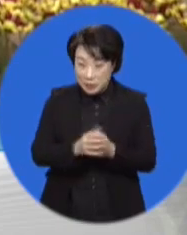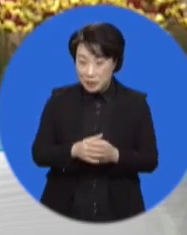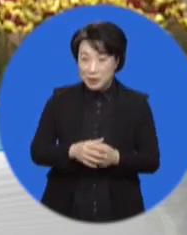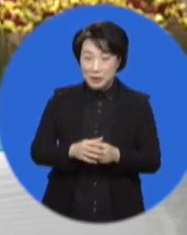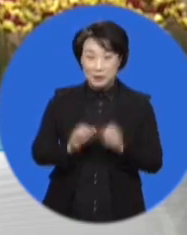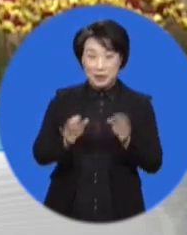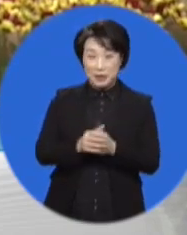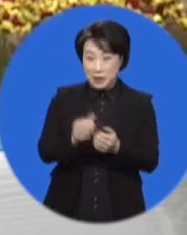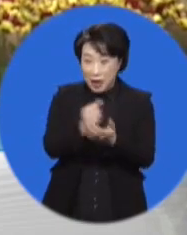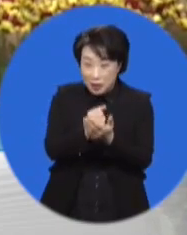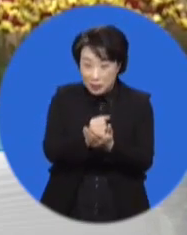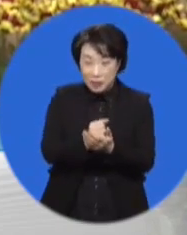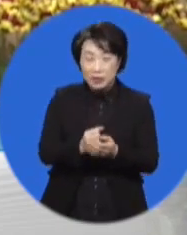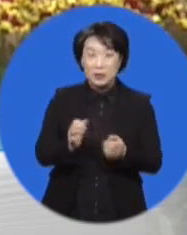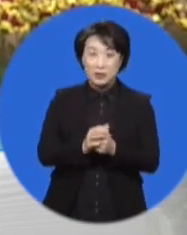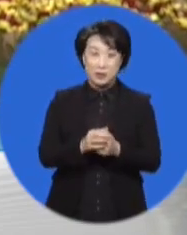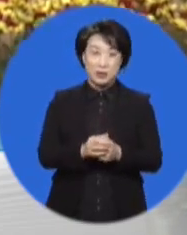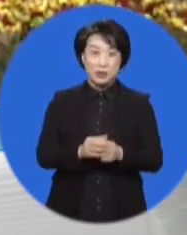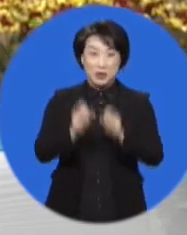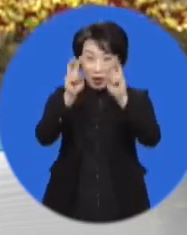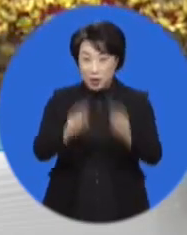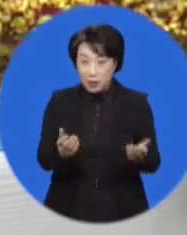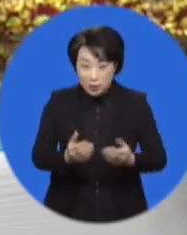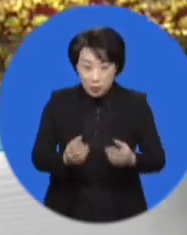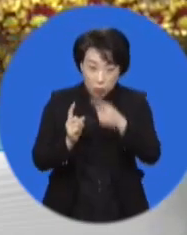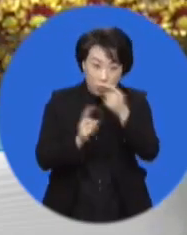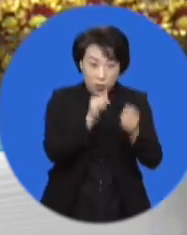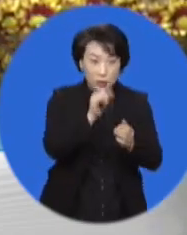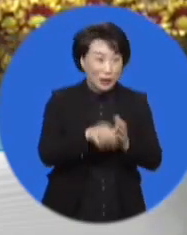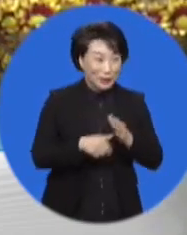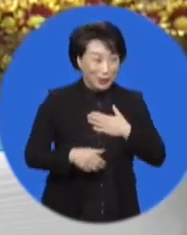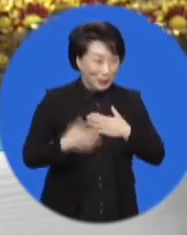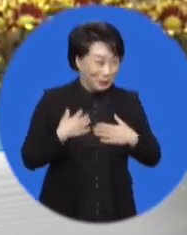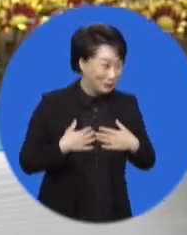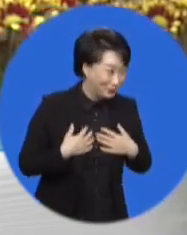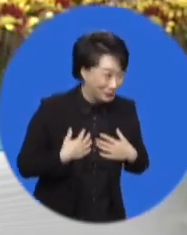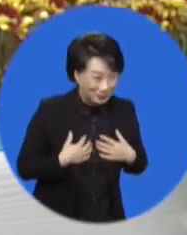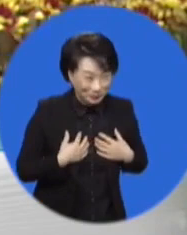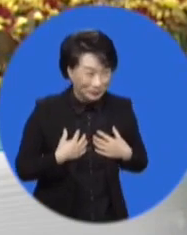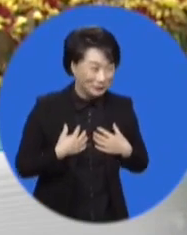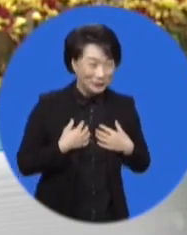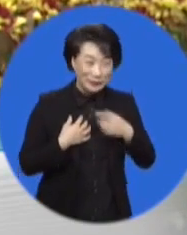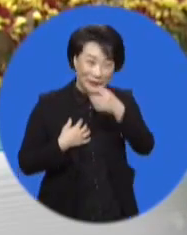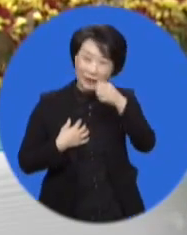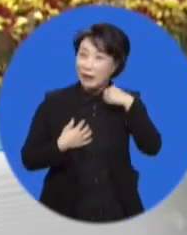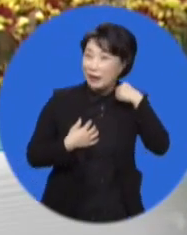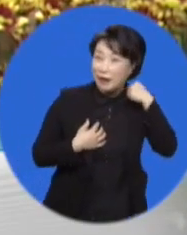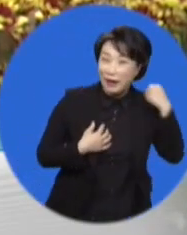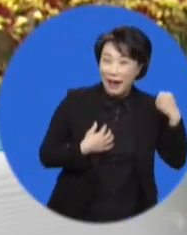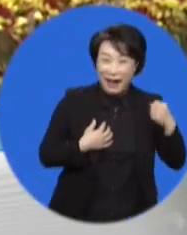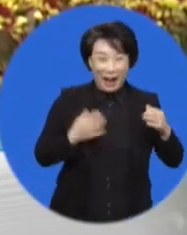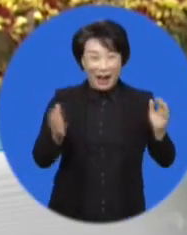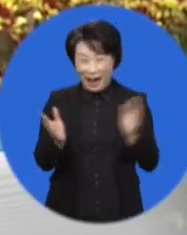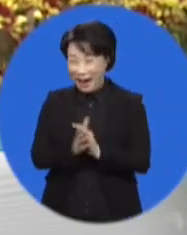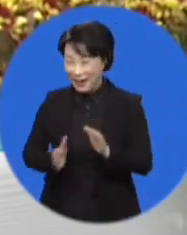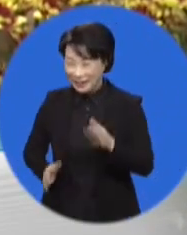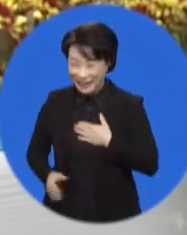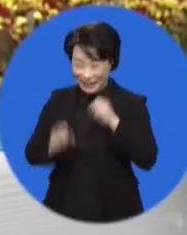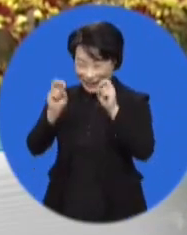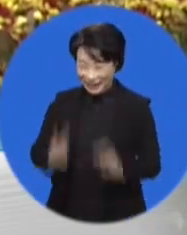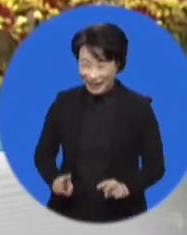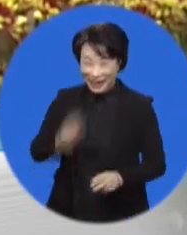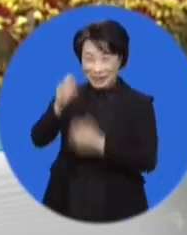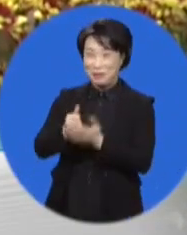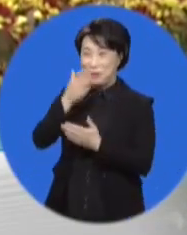우리를 유혹할 때 우리가 끌려가는 거야. 그리고 수지 맞았다. 그리고 이것이